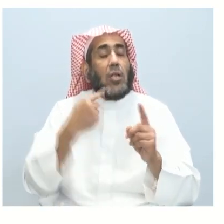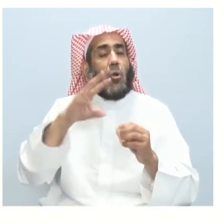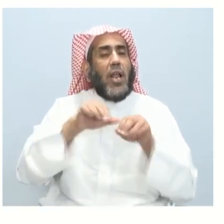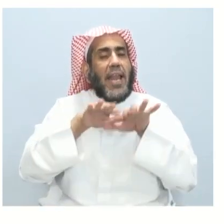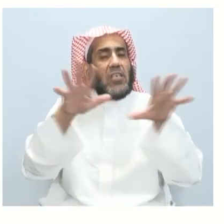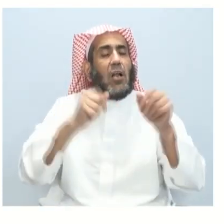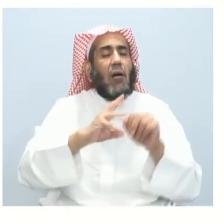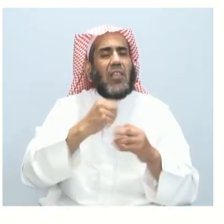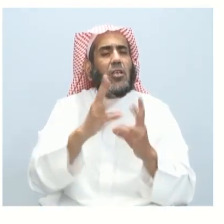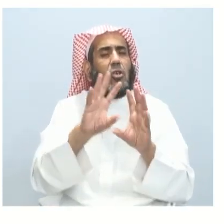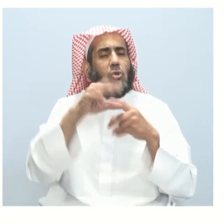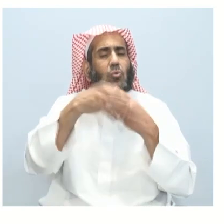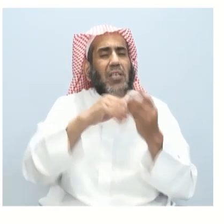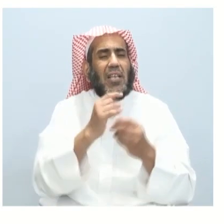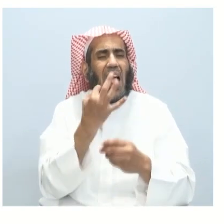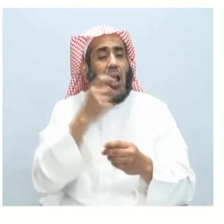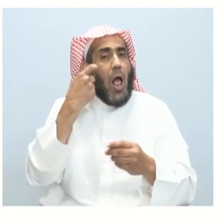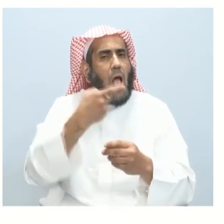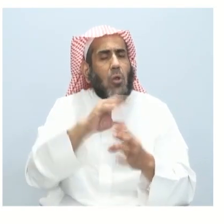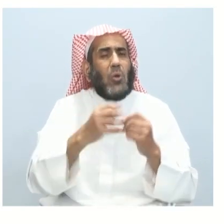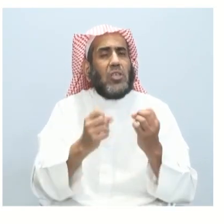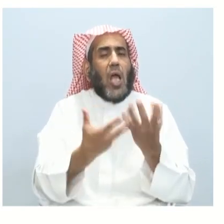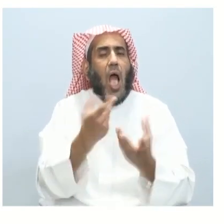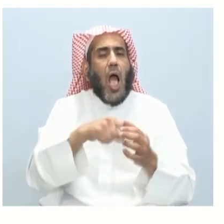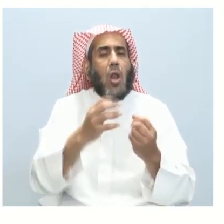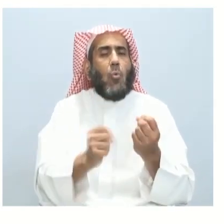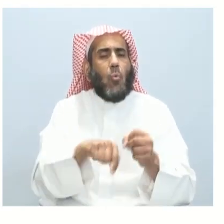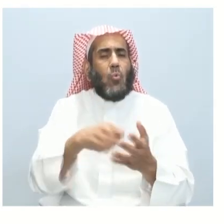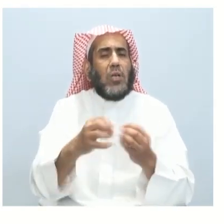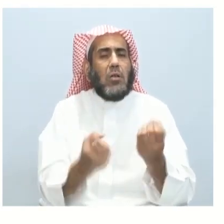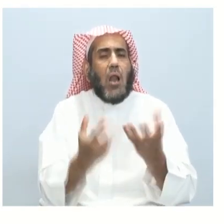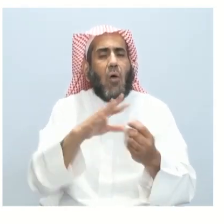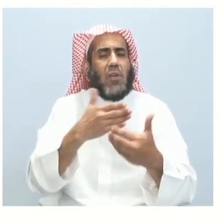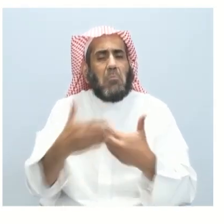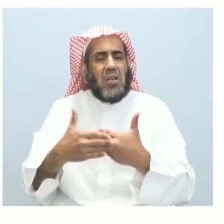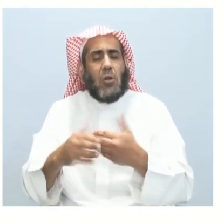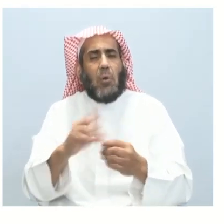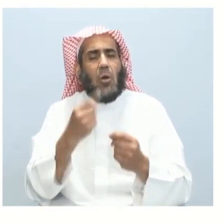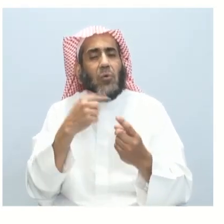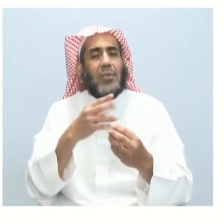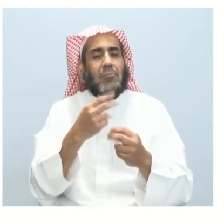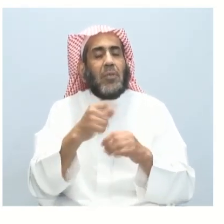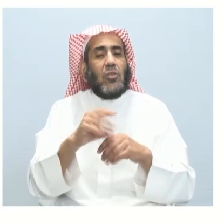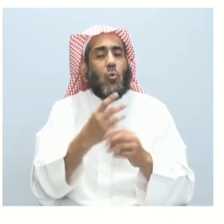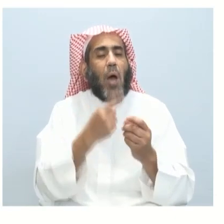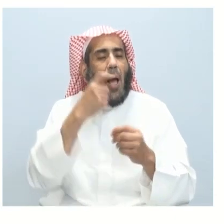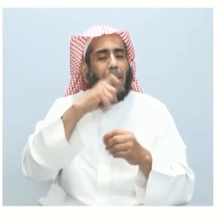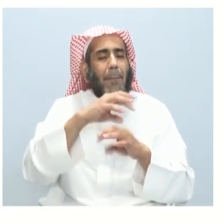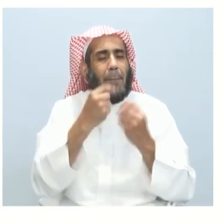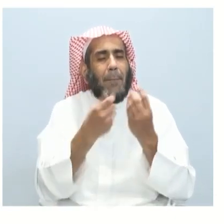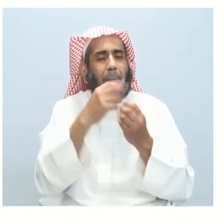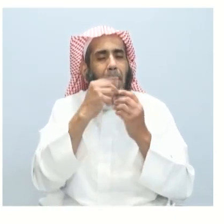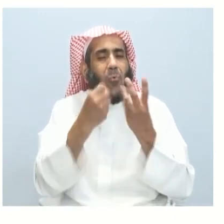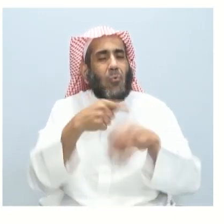نشر فضيله طويه تتح لها لسان حسود فلولا اشتعال الناري في فيما جاورت ما كان يعرف طيب عرف العود وهذا هذا معنى